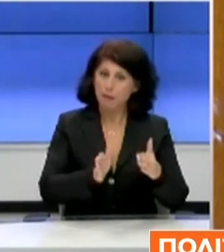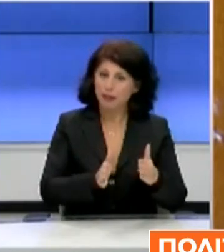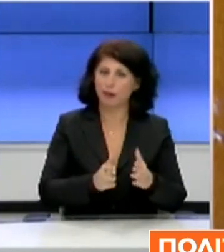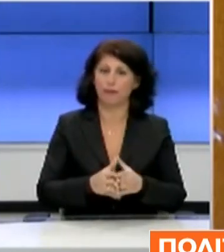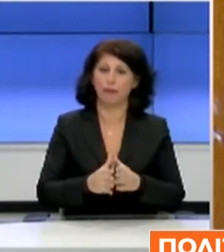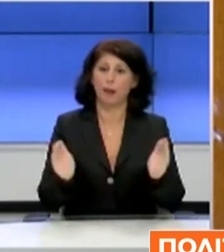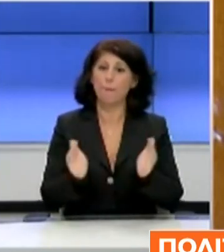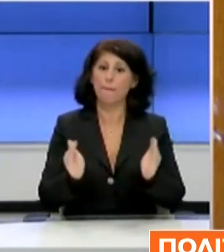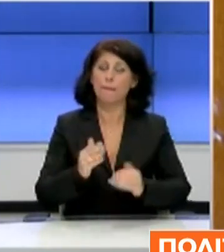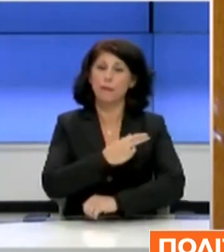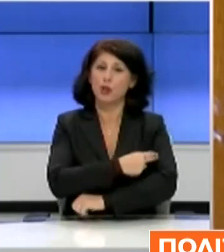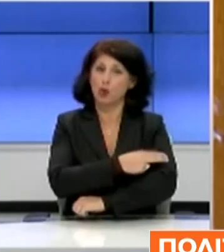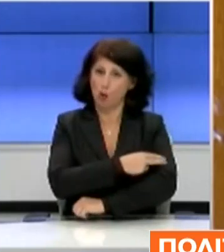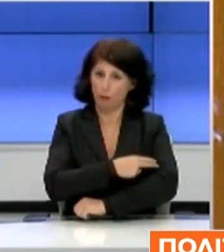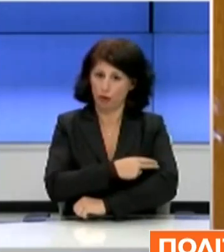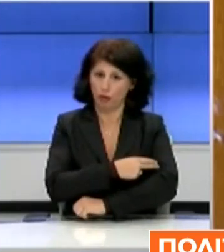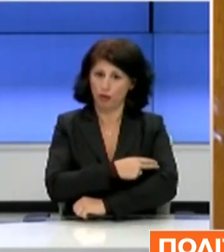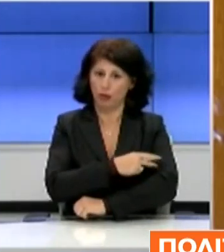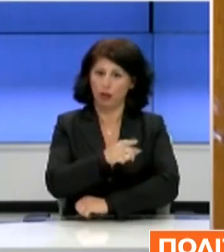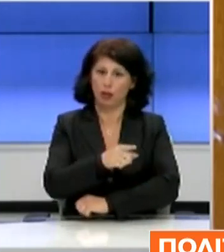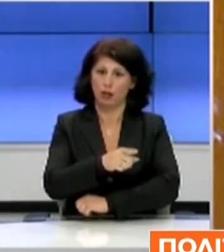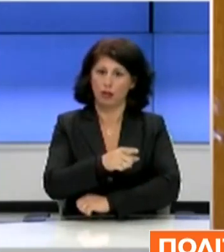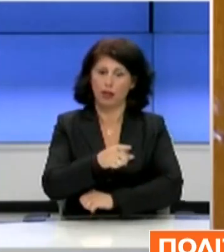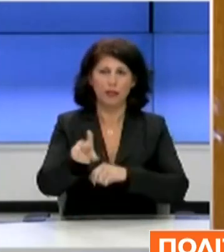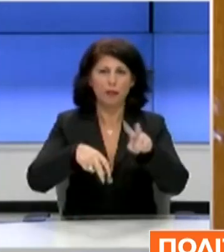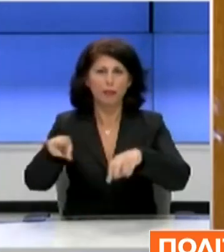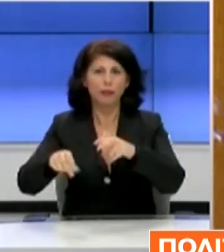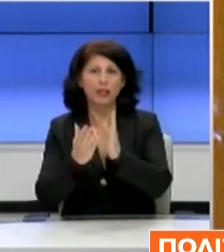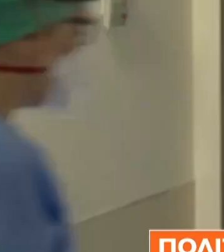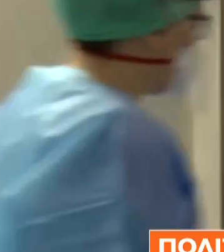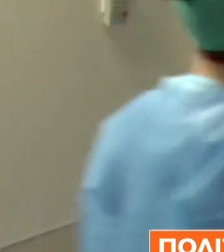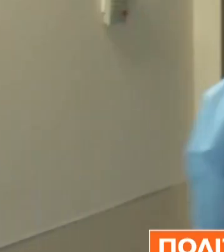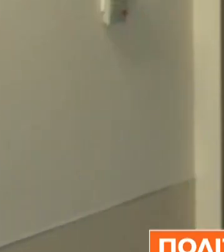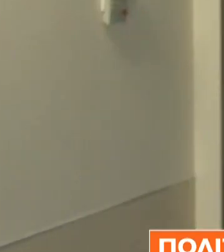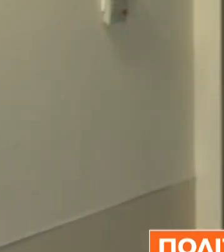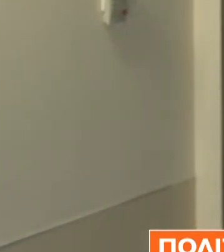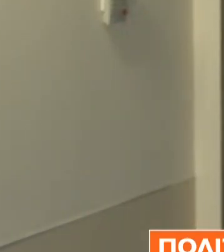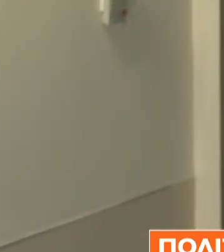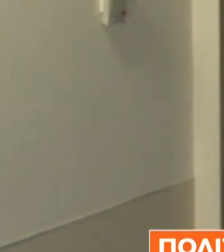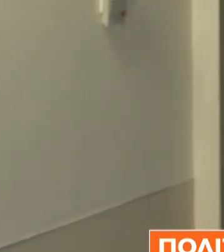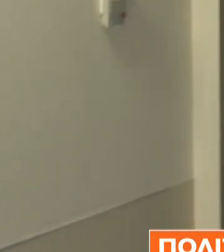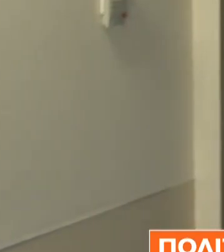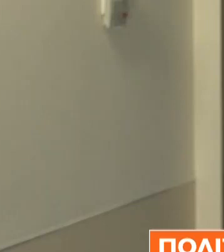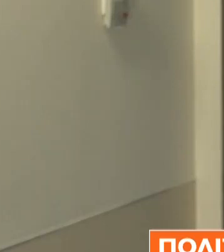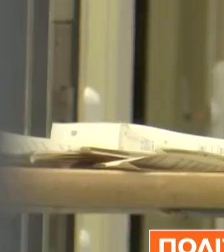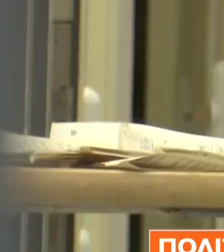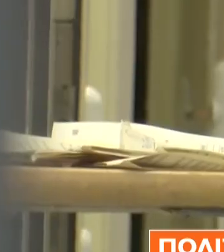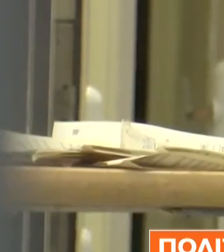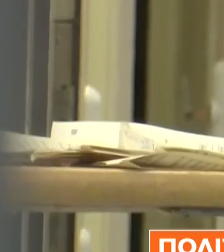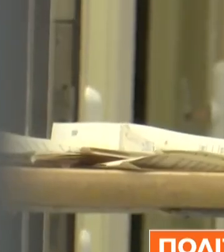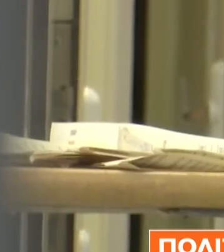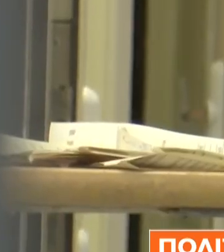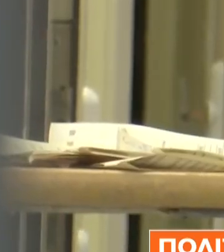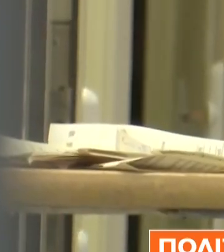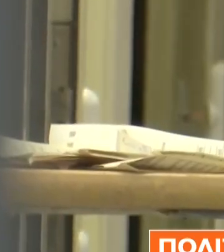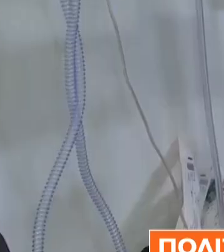τμήματα, μικρών νοσοκομείων δηλαδή, αποψηλώνεται τα χειρουργεία. Στον απόϊχο της σύγκρουσης, οι δύο γραμματείς του ΣΥΡΙΖΑ πήραν